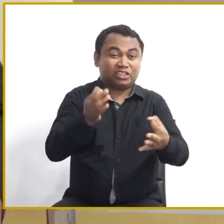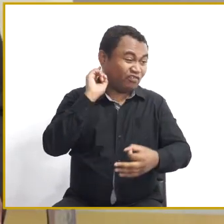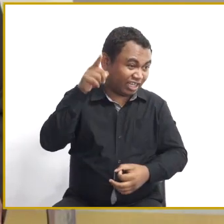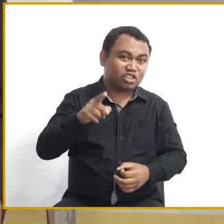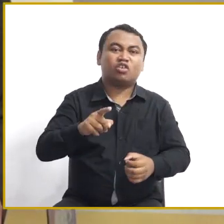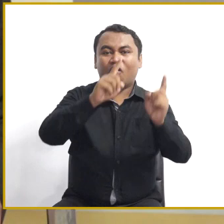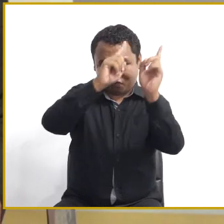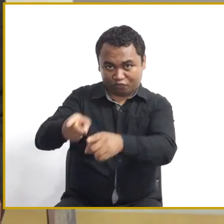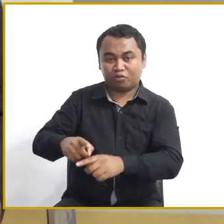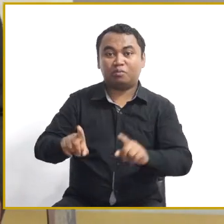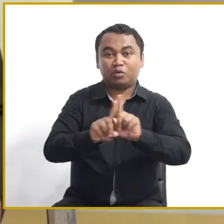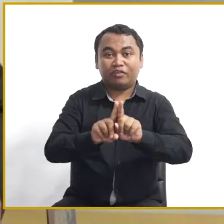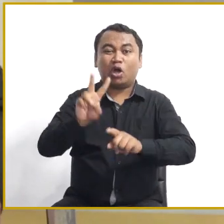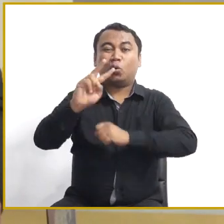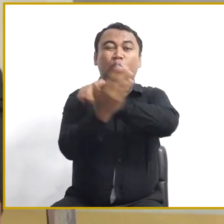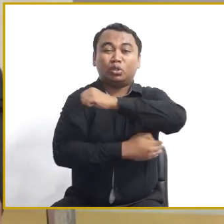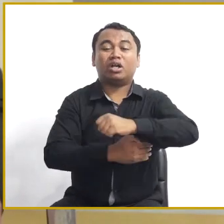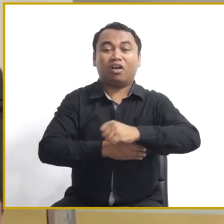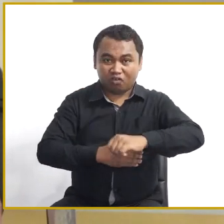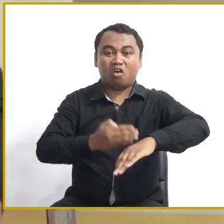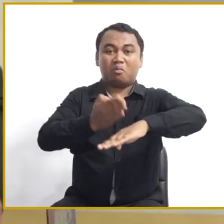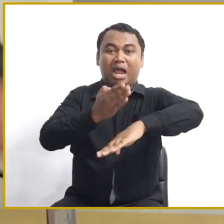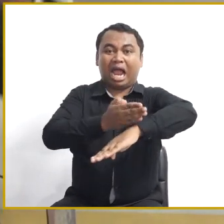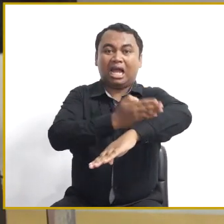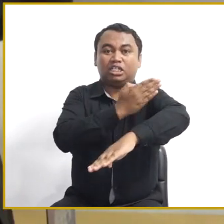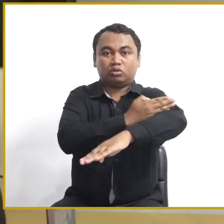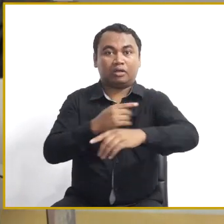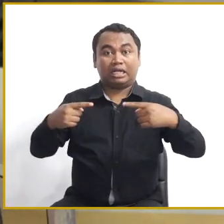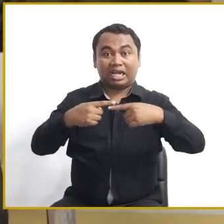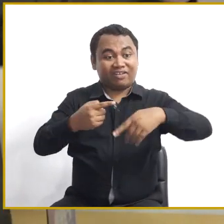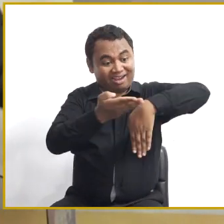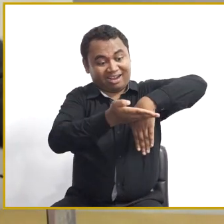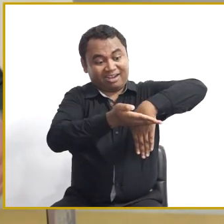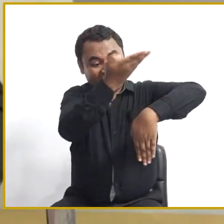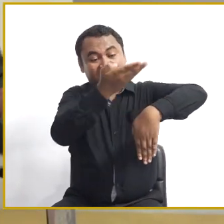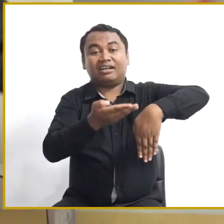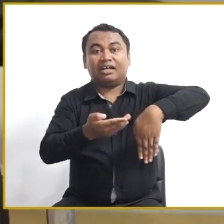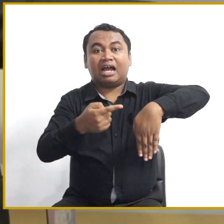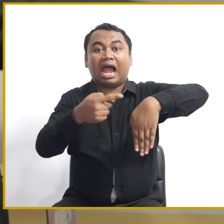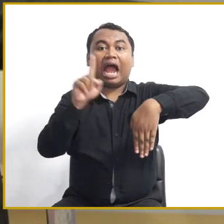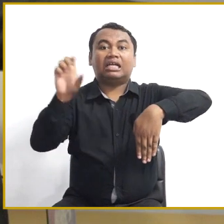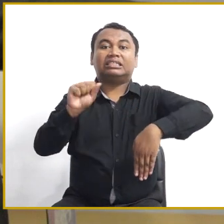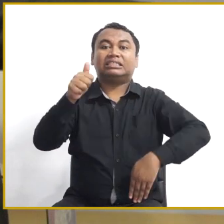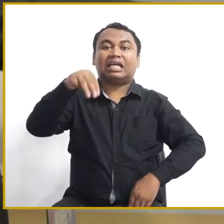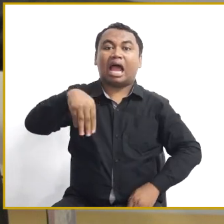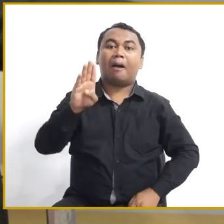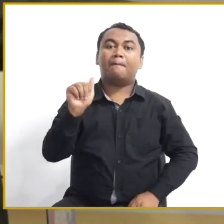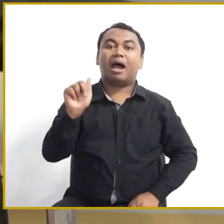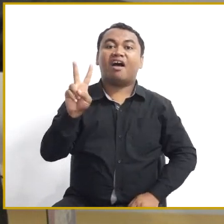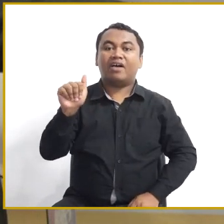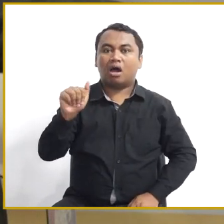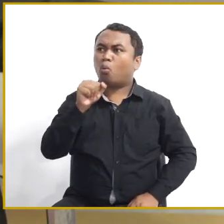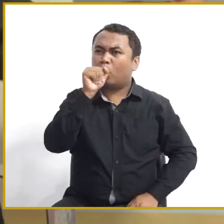satria roa taona eto vao maniry ny mangazo any sambava tsika ohatr'izao fotsiny tao mangazo io de afaka telo volana io de